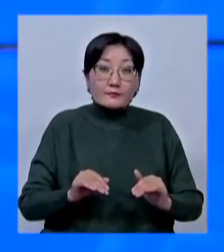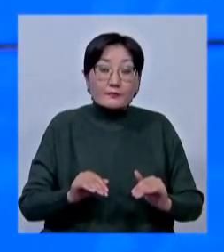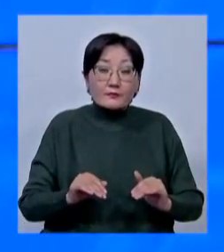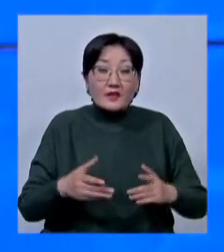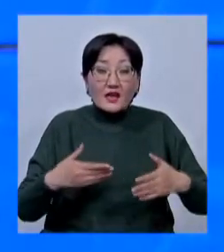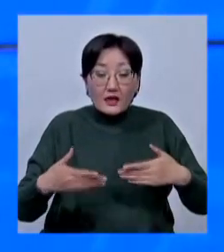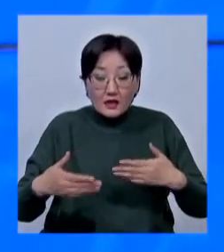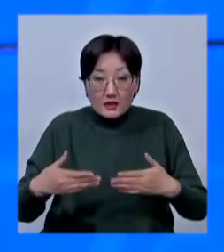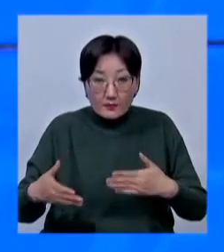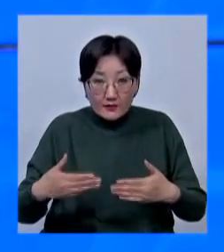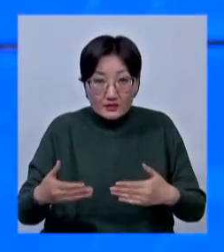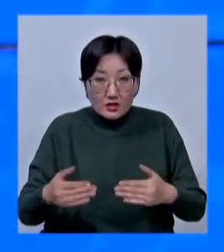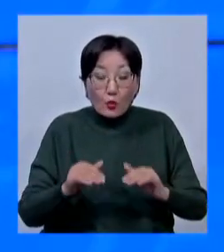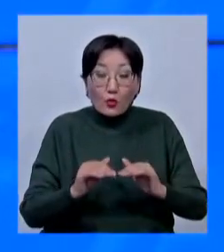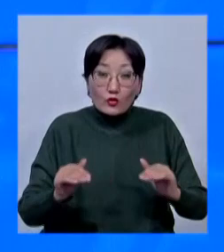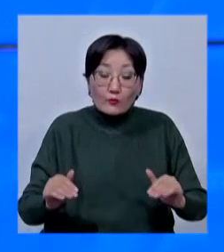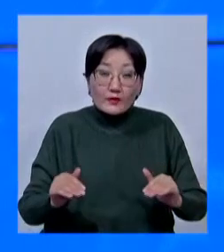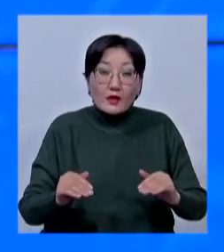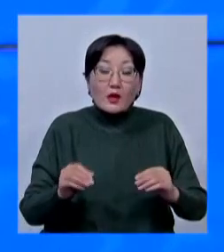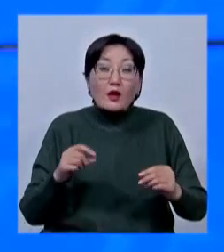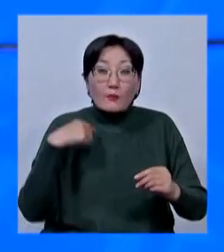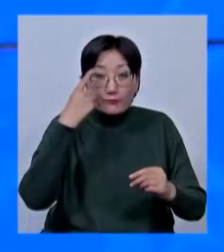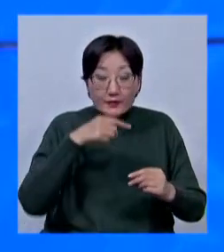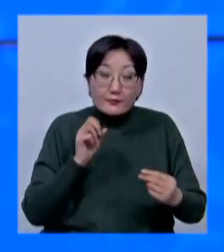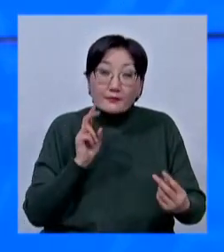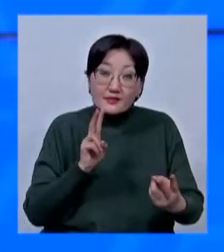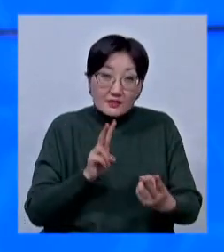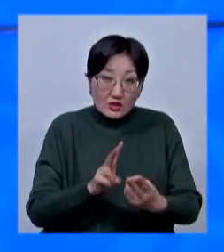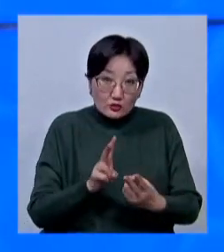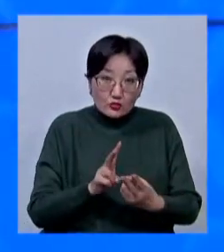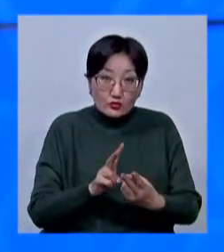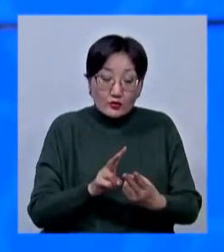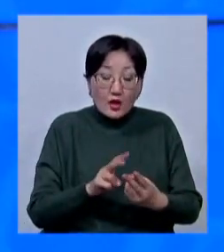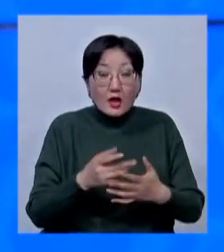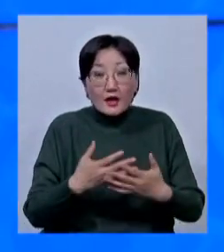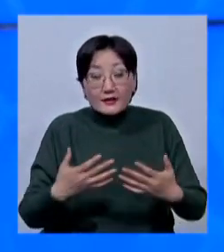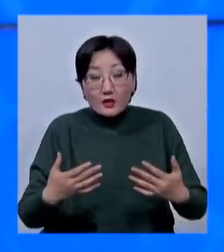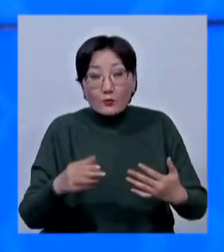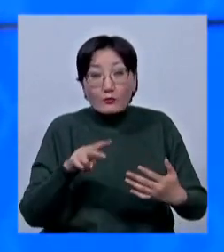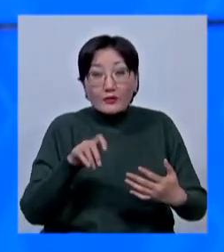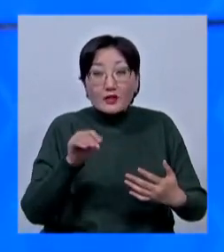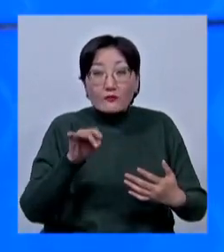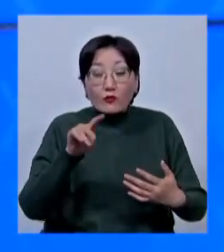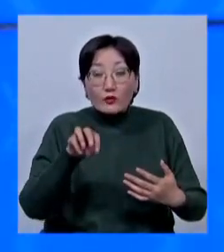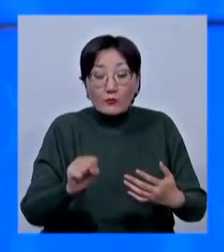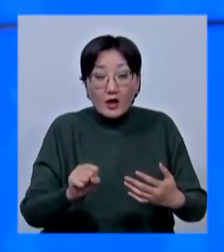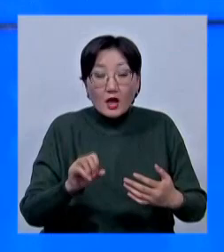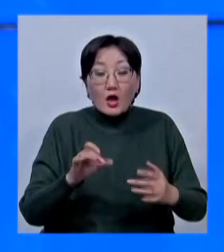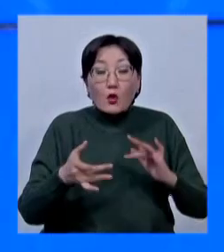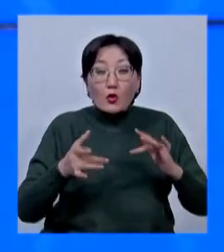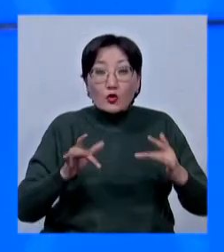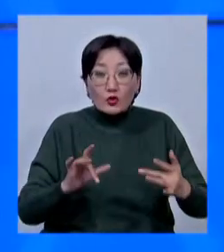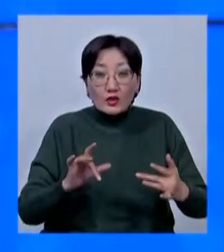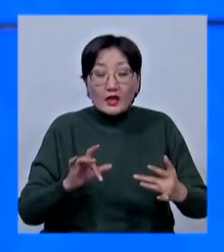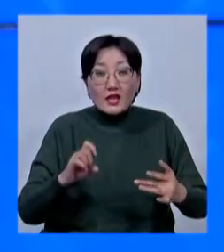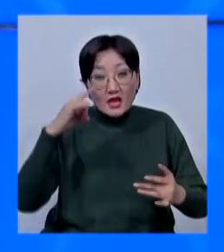қарым қатынас жасау үшін да, оқушыларменен бетпе-бет кездесу үшін. Сонан кейін барып, әртүрлі платформалар онлайн, қазақстандық, біздің